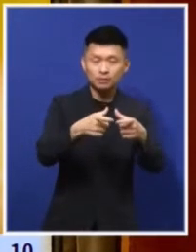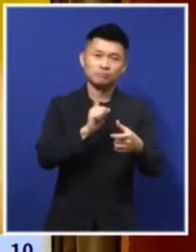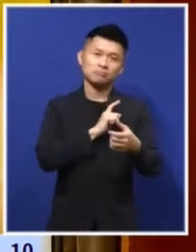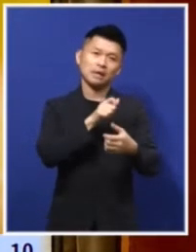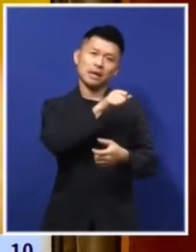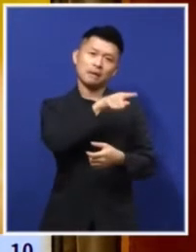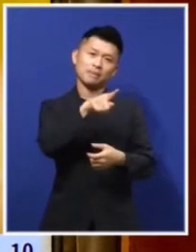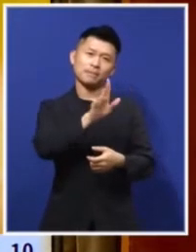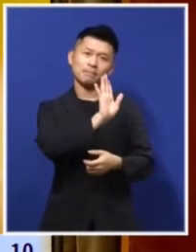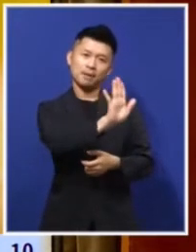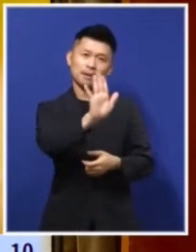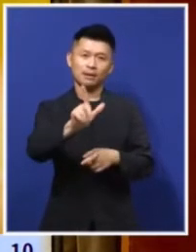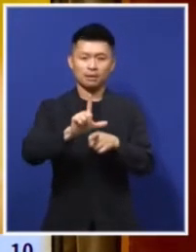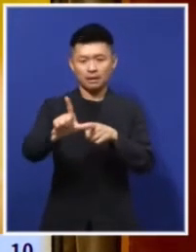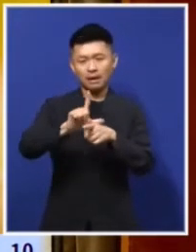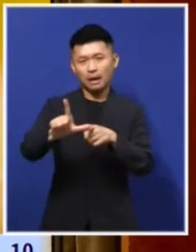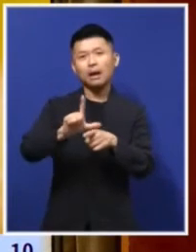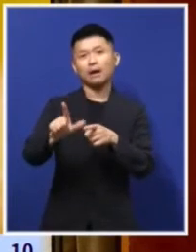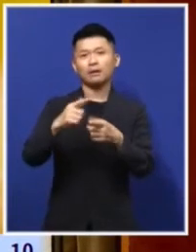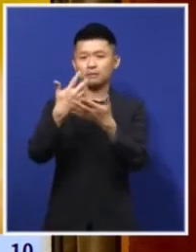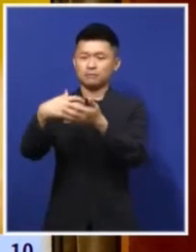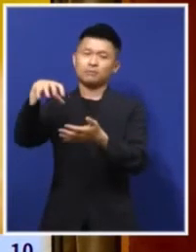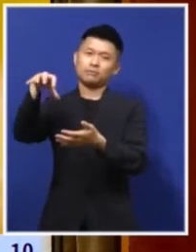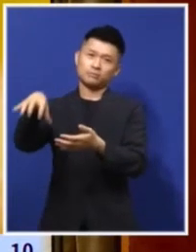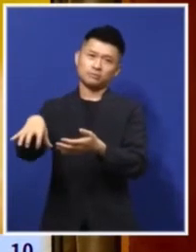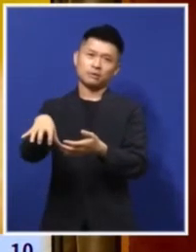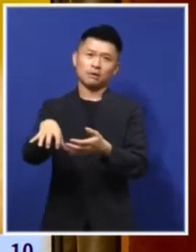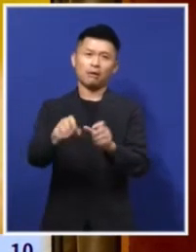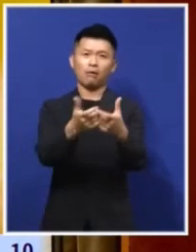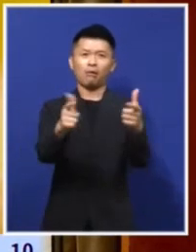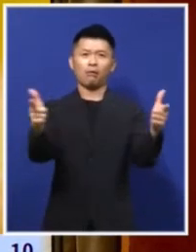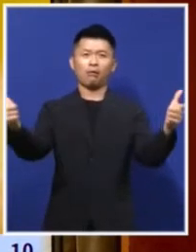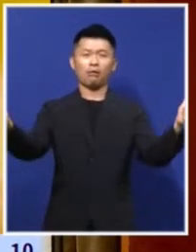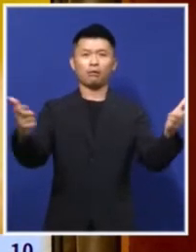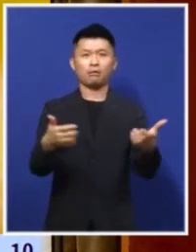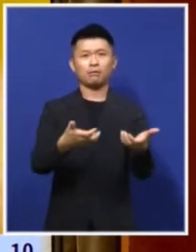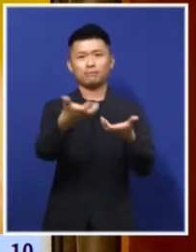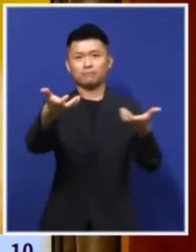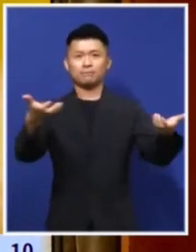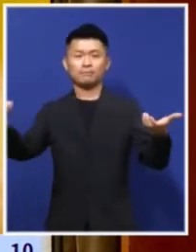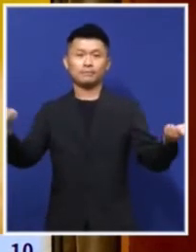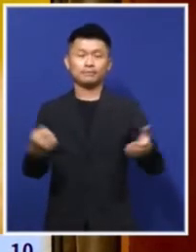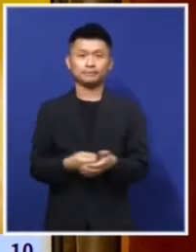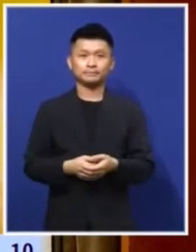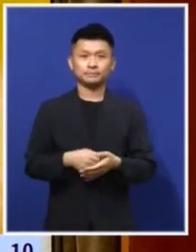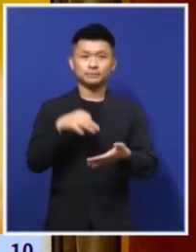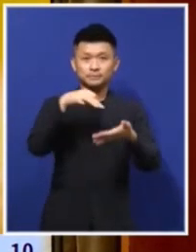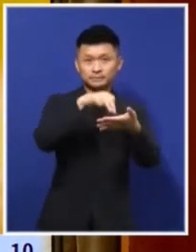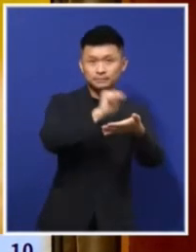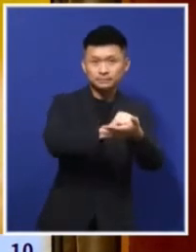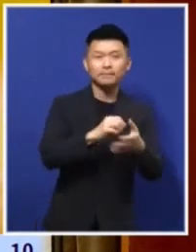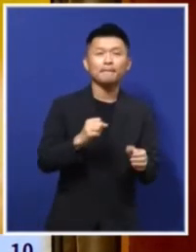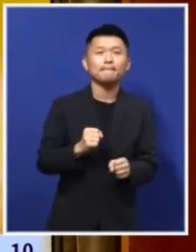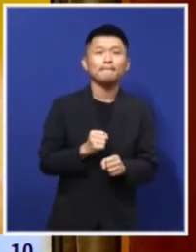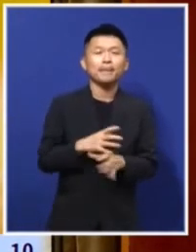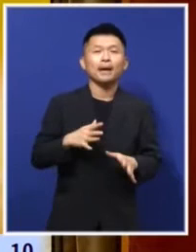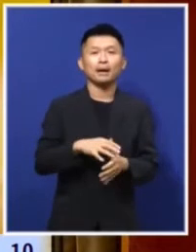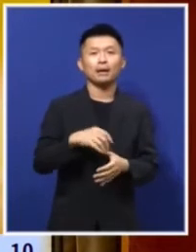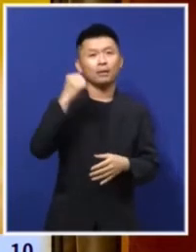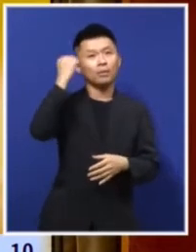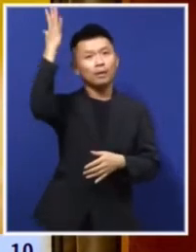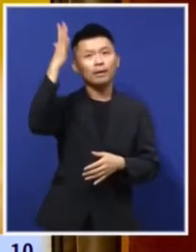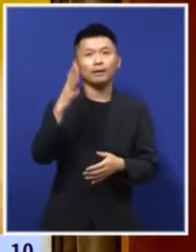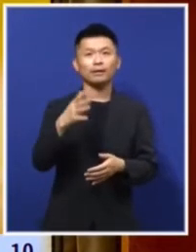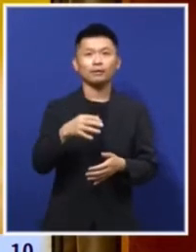自己的 LINE 好友，或者是自己的网站之类。那它的登记呢，很容易就是不小心就忘记登记